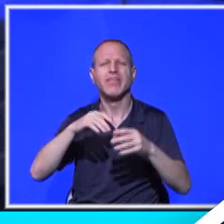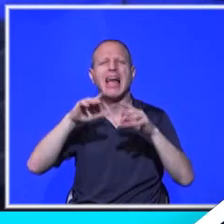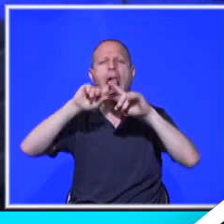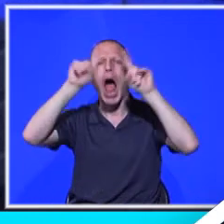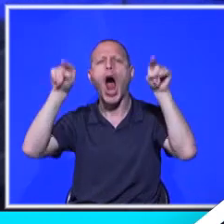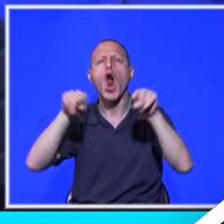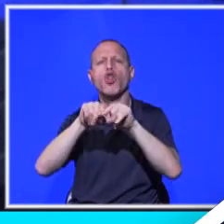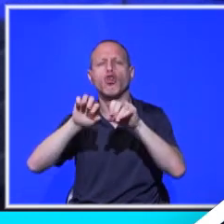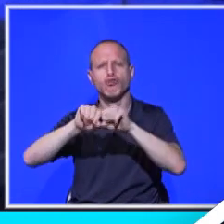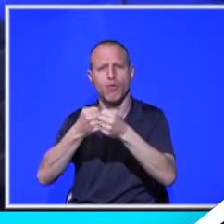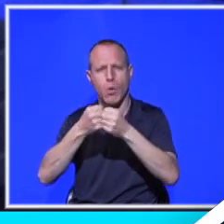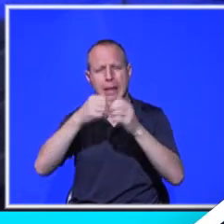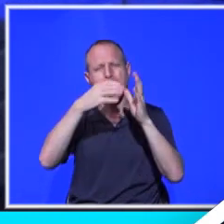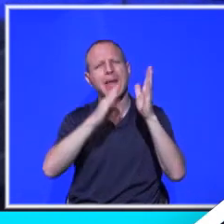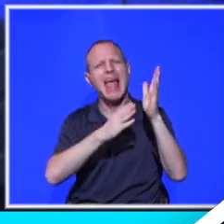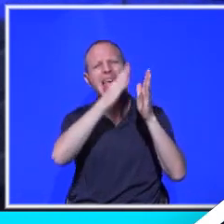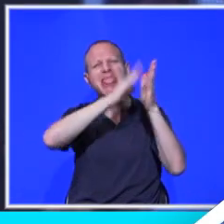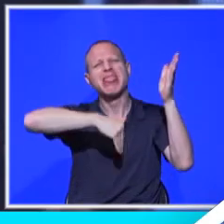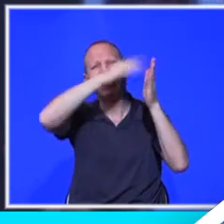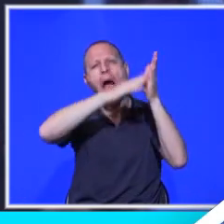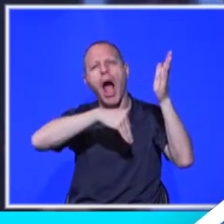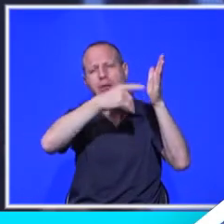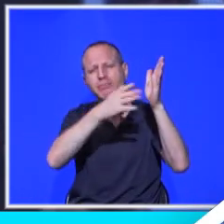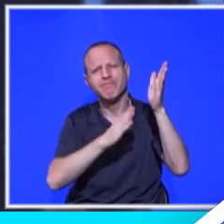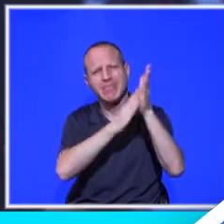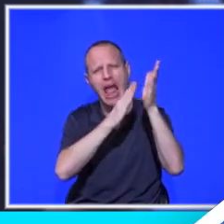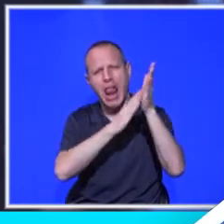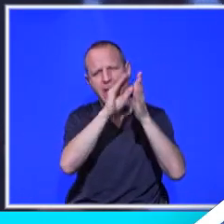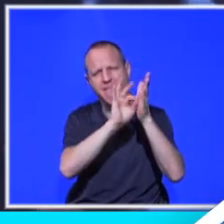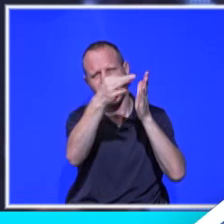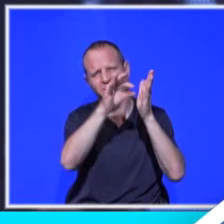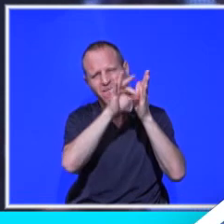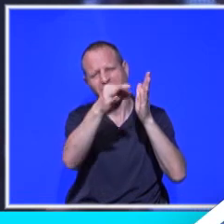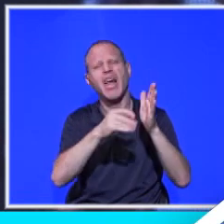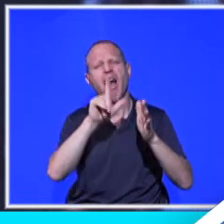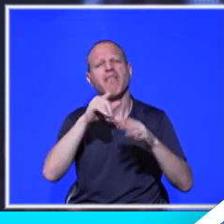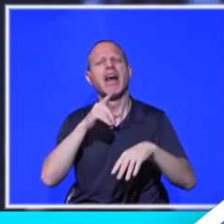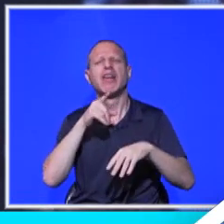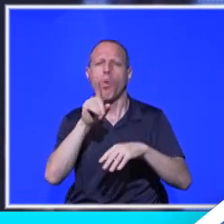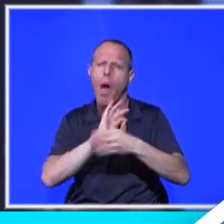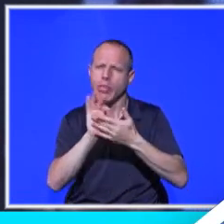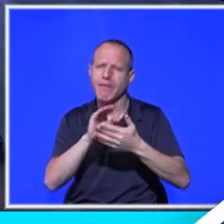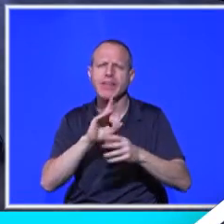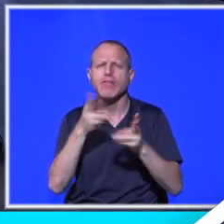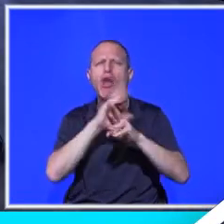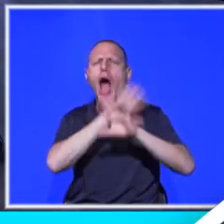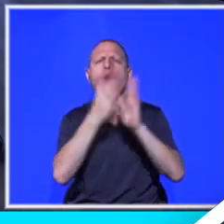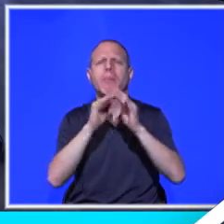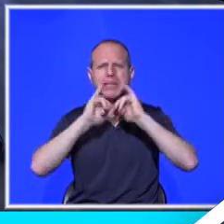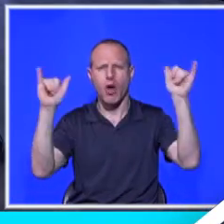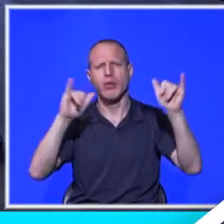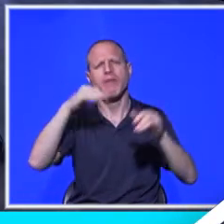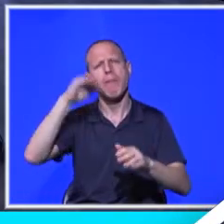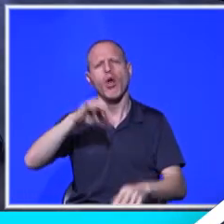אבל היסודות איתנים. בנוסף, הוא גם כתב על מפלגתו, זו לא שעתה היפה של התנועה, אי אפשר שהכל יעשה בצעקות, וגם פחות